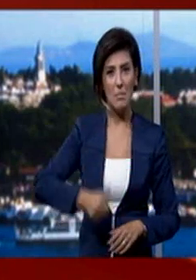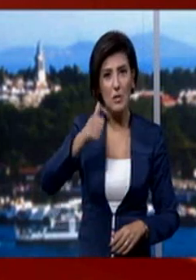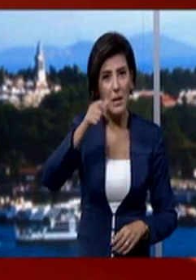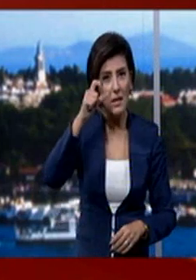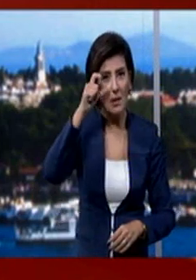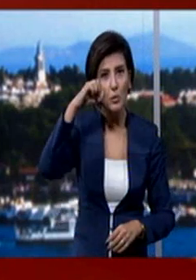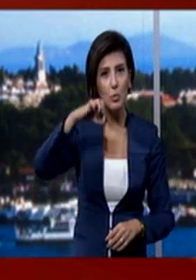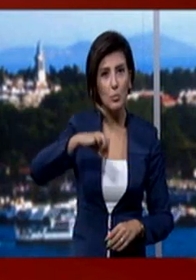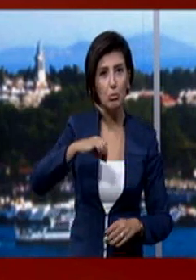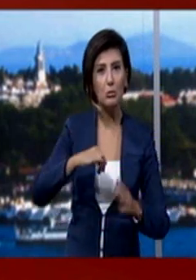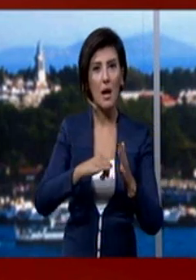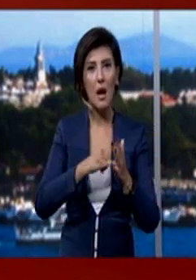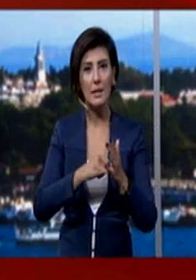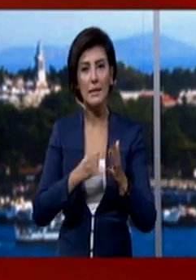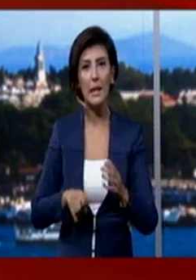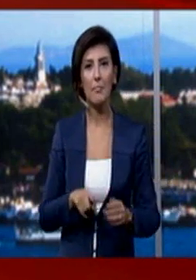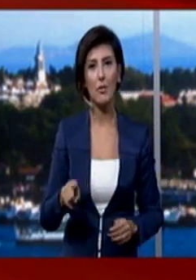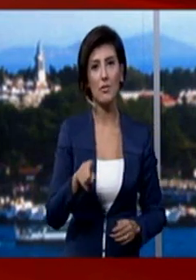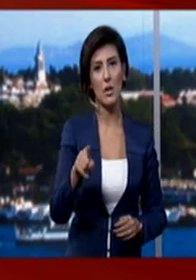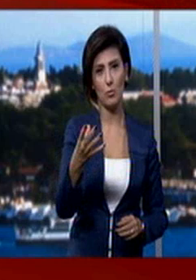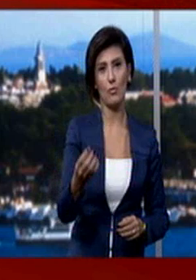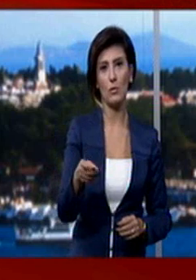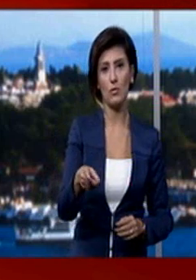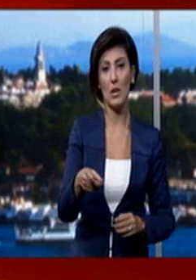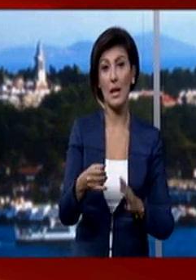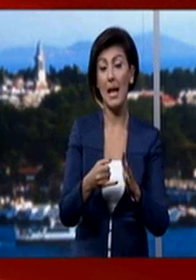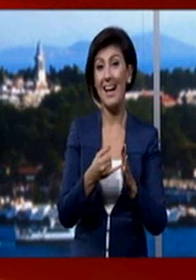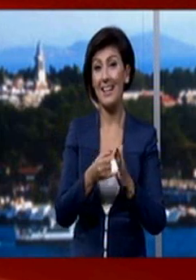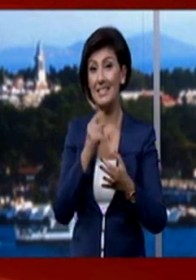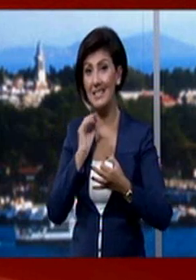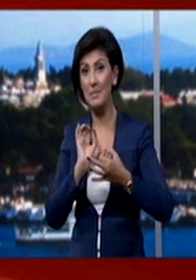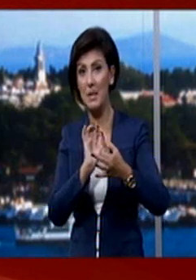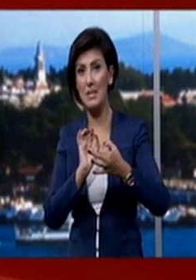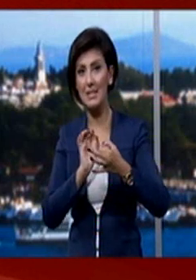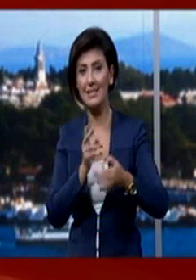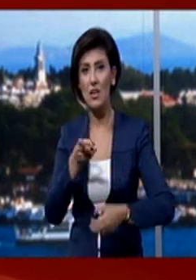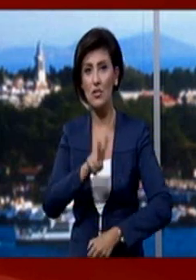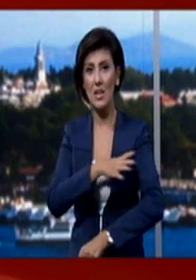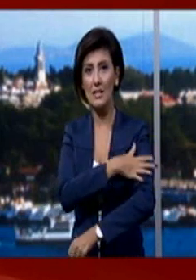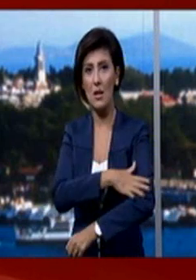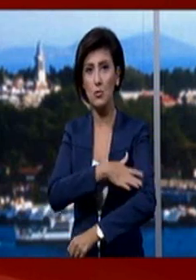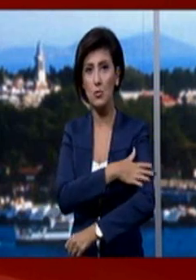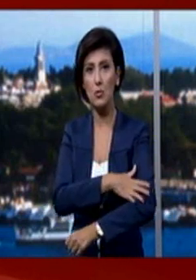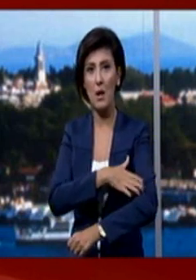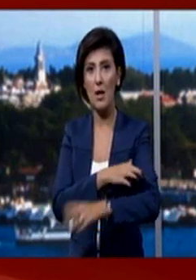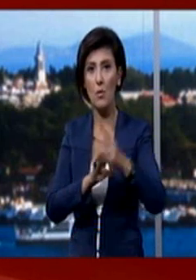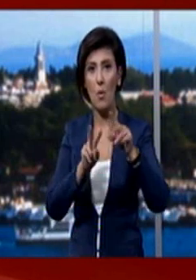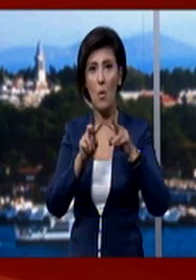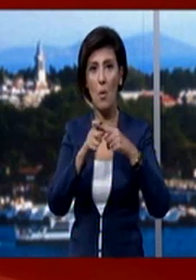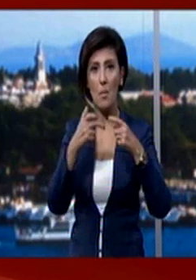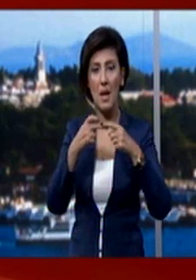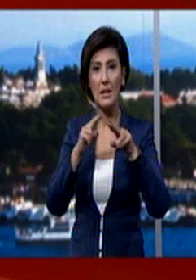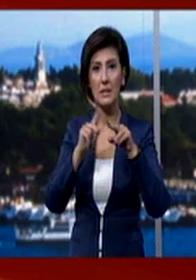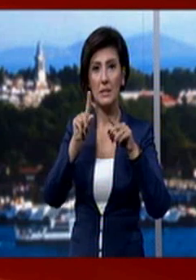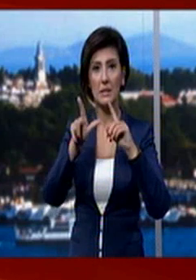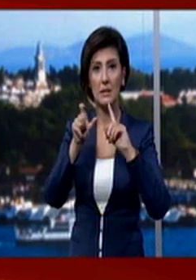Başbakan Ahmet Davutoğlu bugün Gaziantep ve Şanlıurfa'da olacak. Gaziantep temaslarına Şehit Assubay Ömer Kılıçoğlu'nun